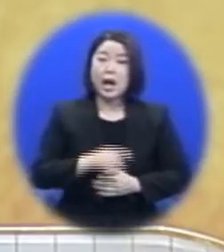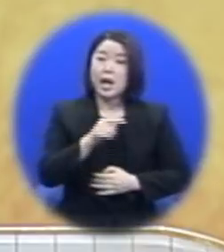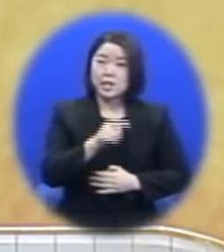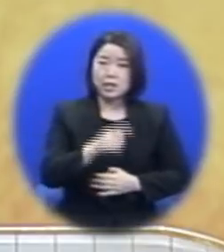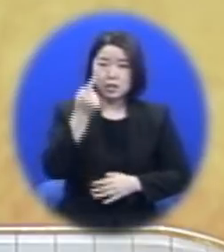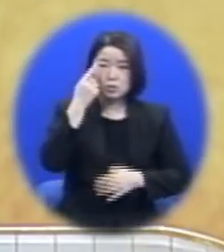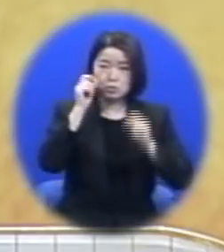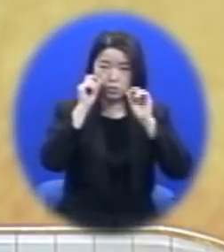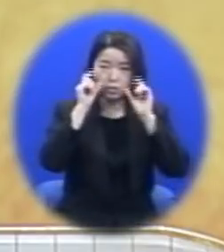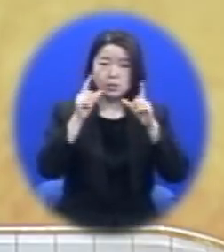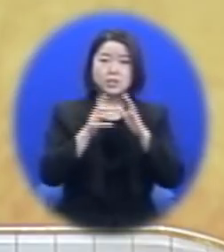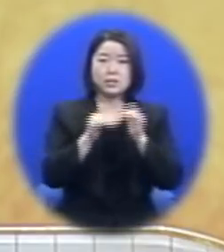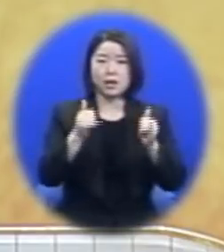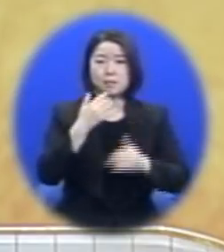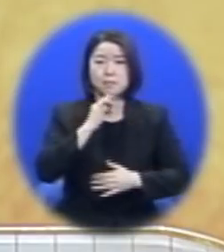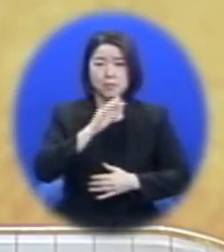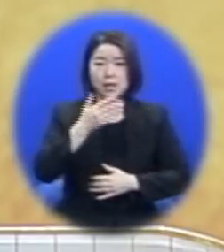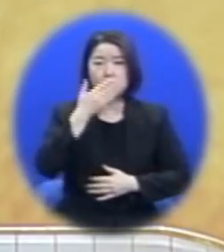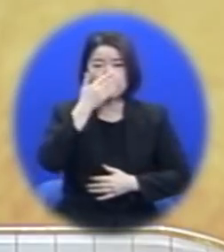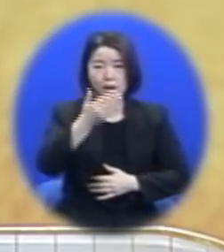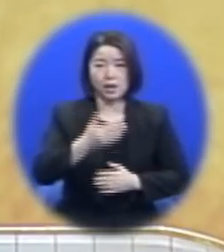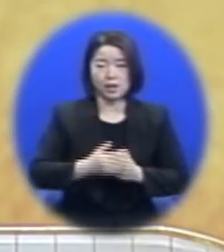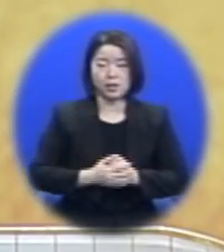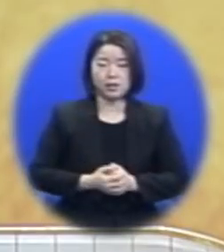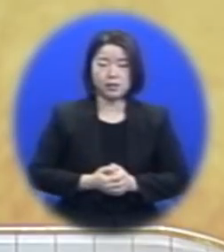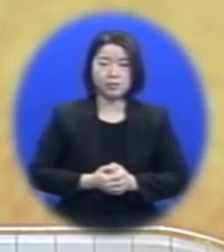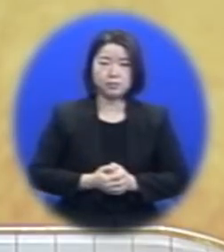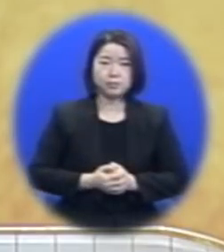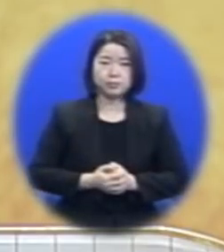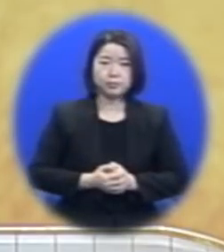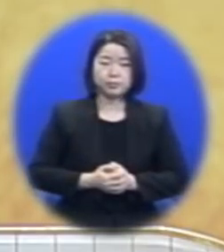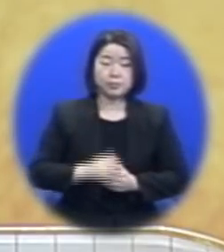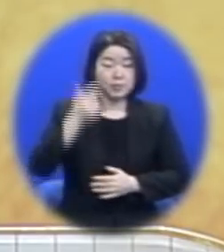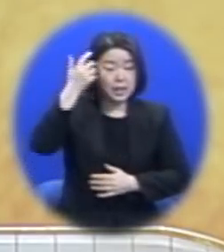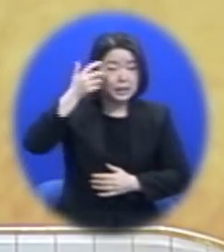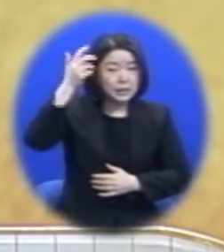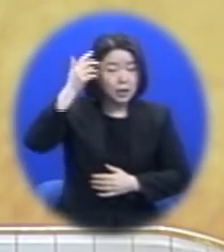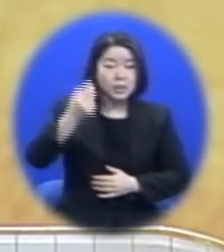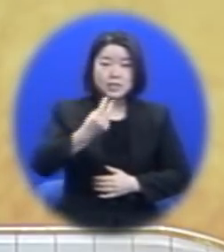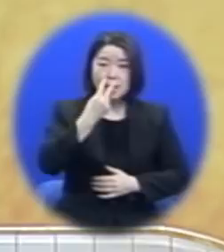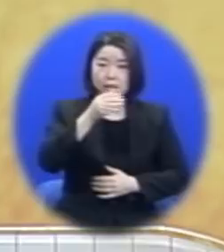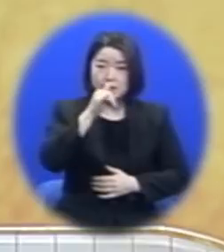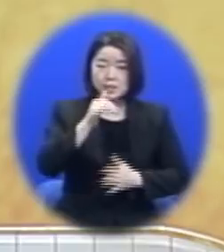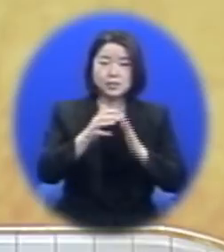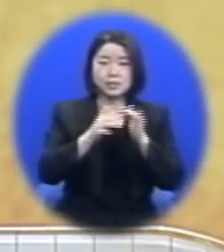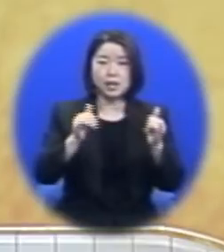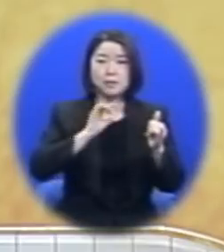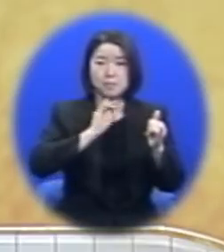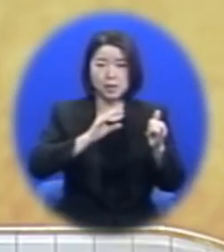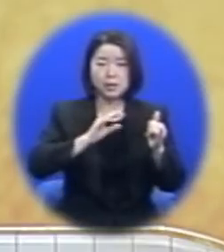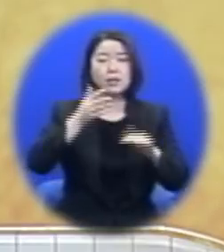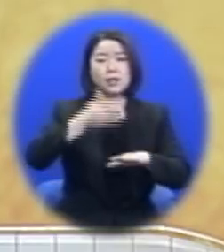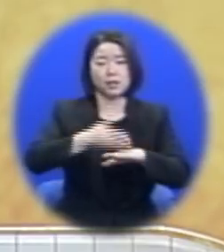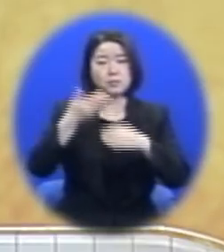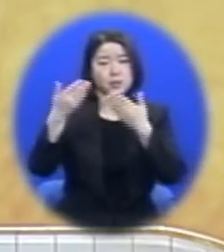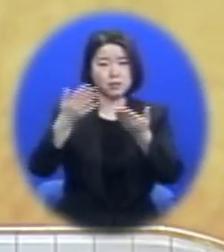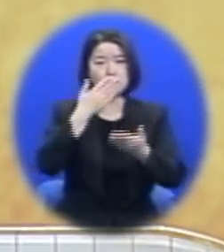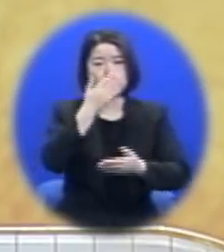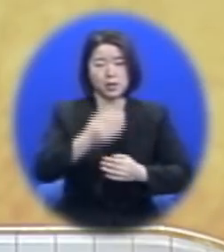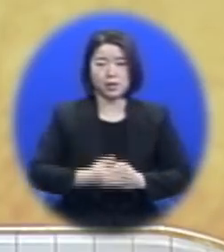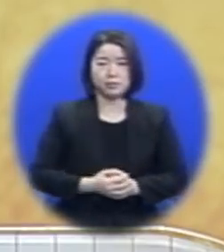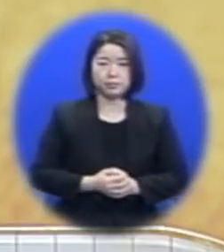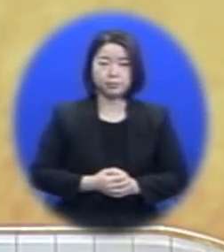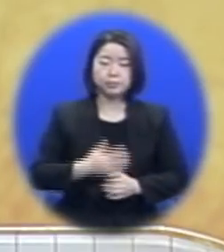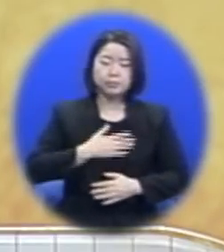이것이 눈이 뜨인 사람만 할 수 있는 게 감사예요. 영이 살아있는 사람만 할 수 있는 게 감사합니다. 저는